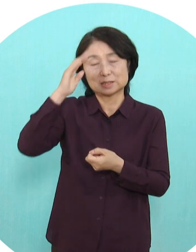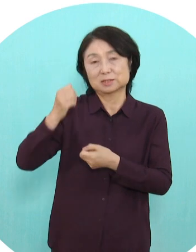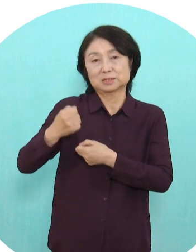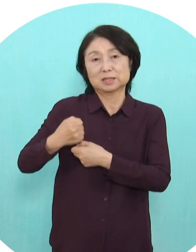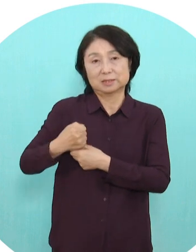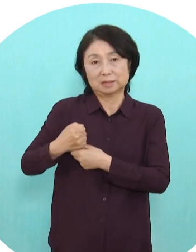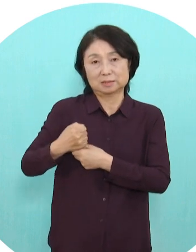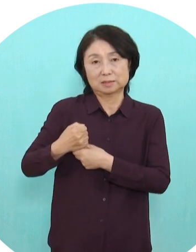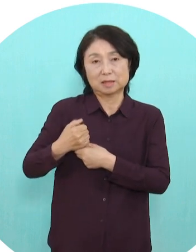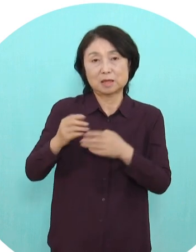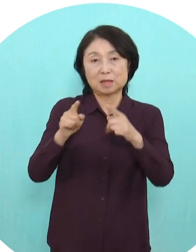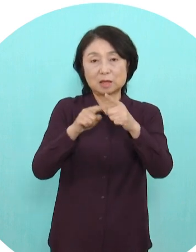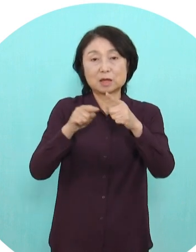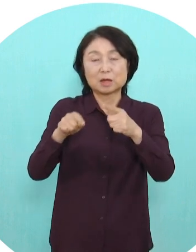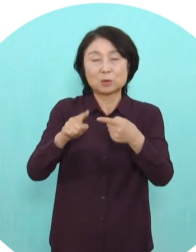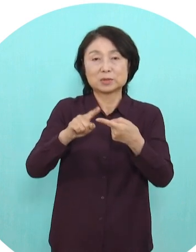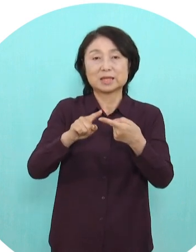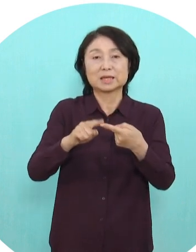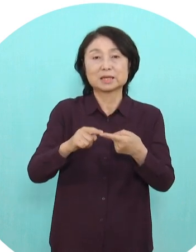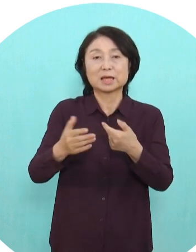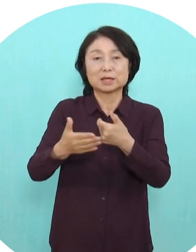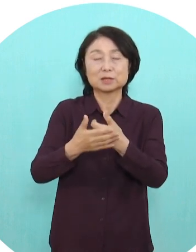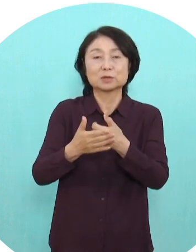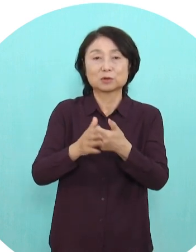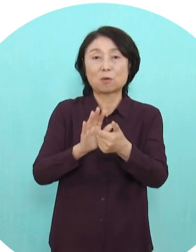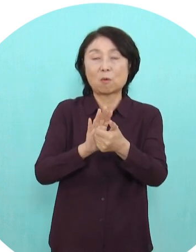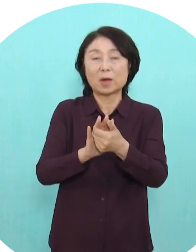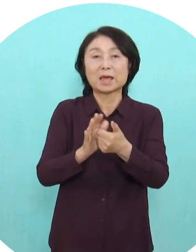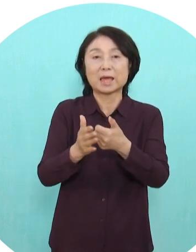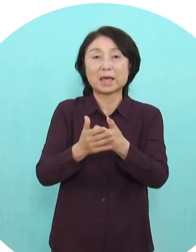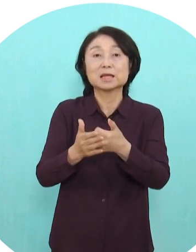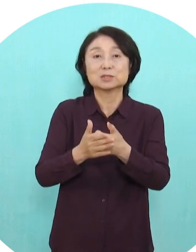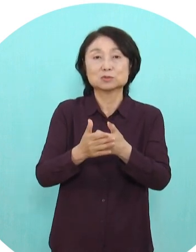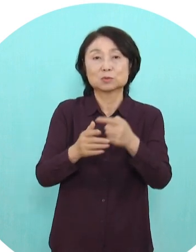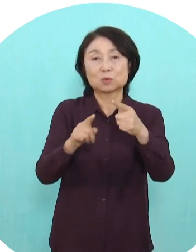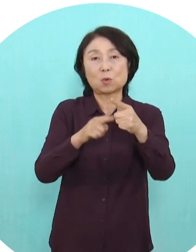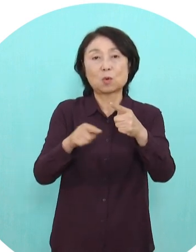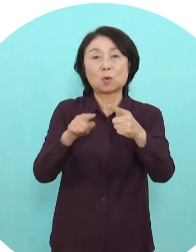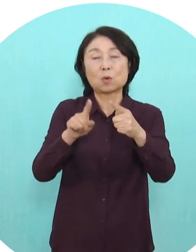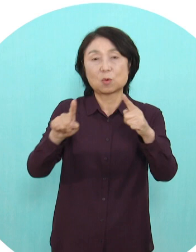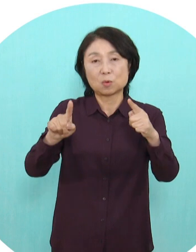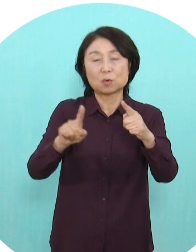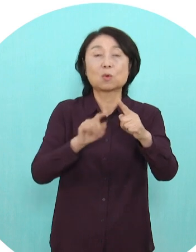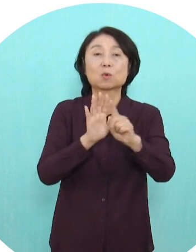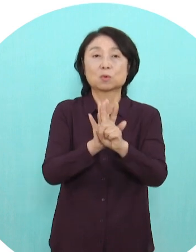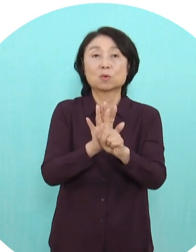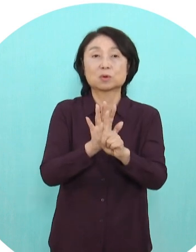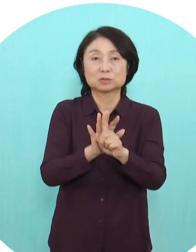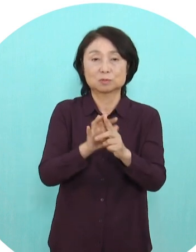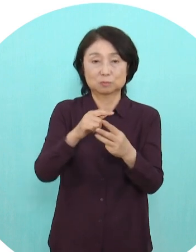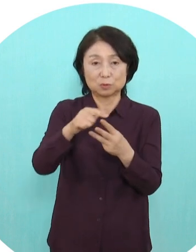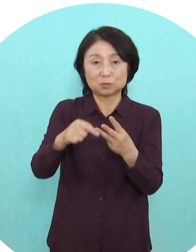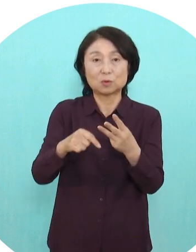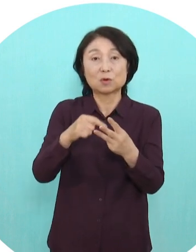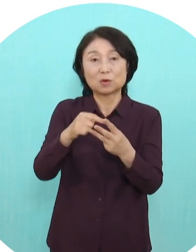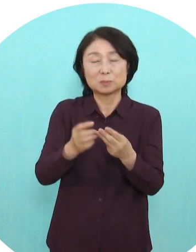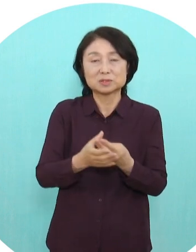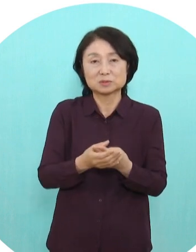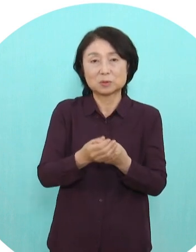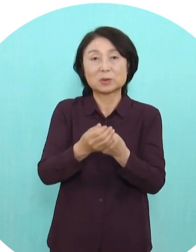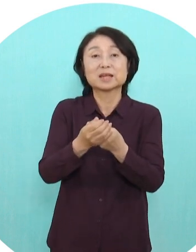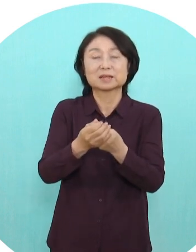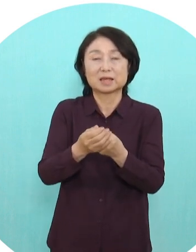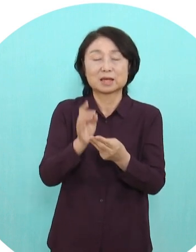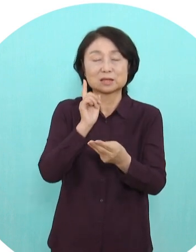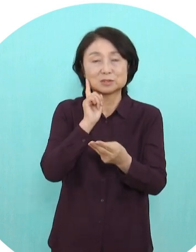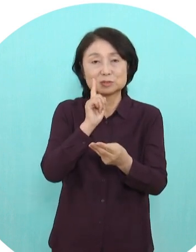衛隊といった公的機関による救助・援助の公助、この3つの連携がス